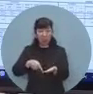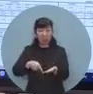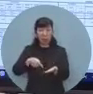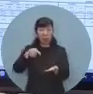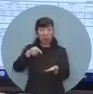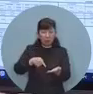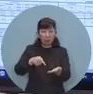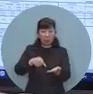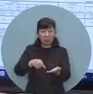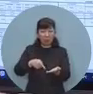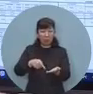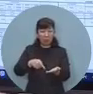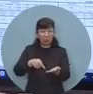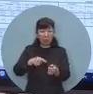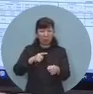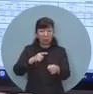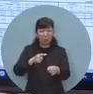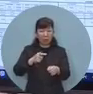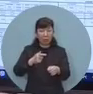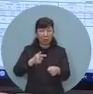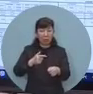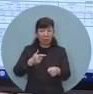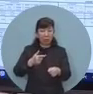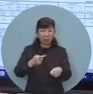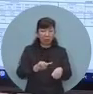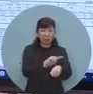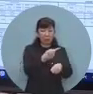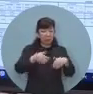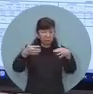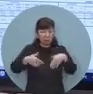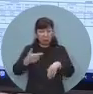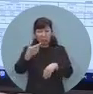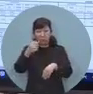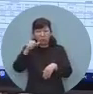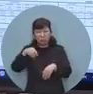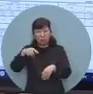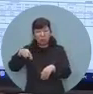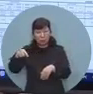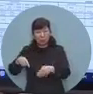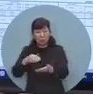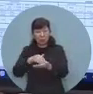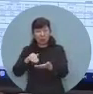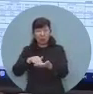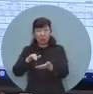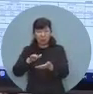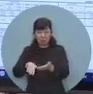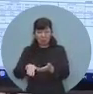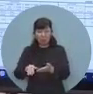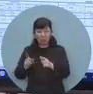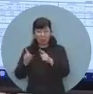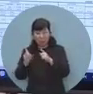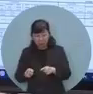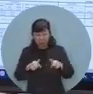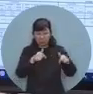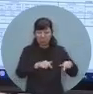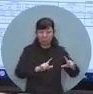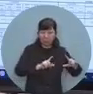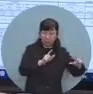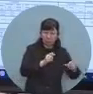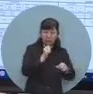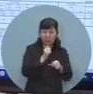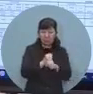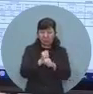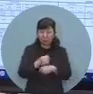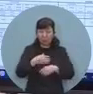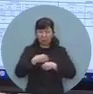ランズは60時間雨量65mmで計算したはずなのにこのハザードマップ西東京と練馬が作ってるハザードマップこのハザード